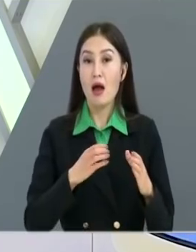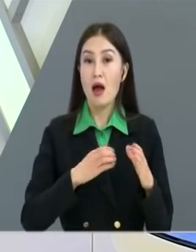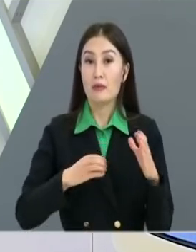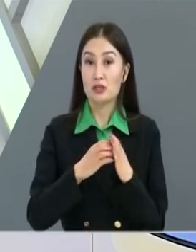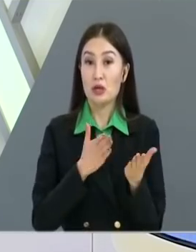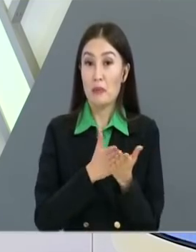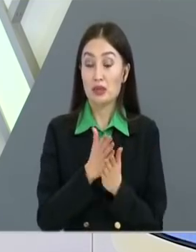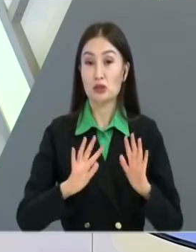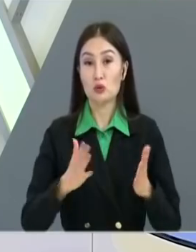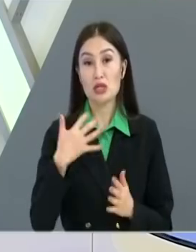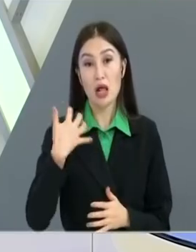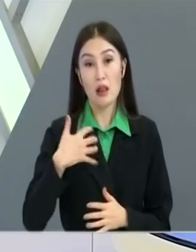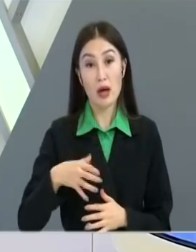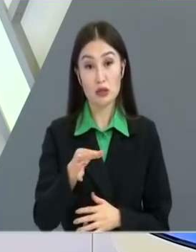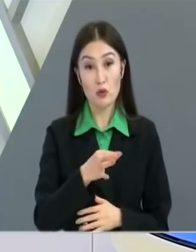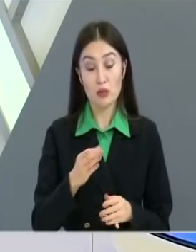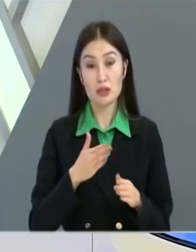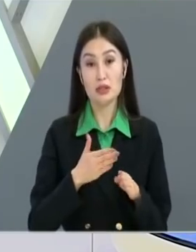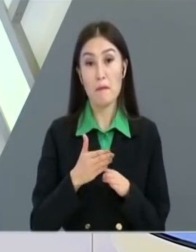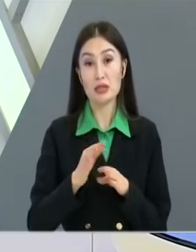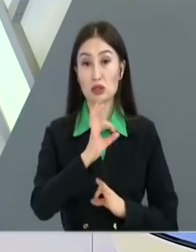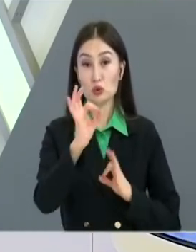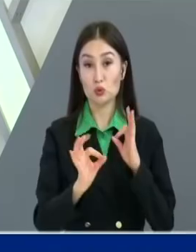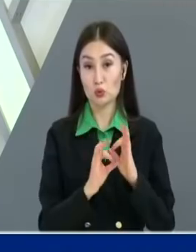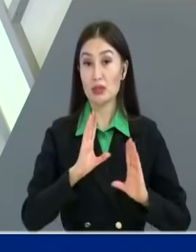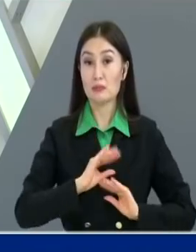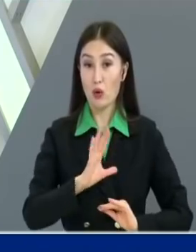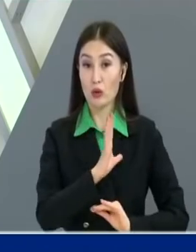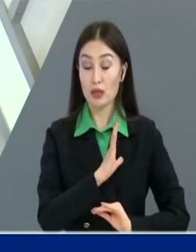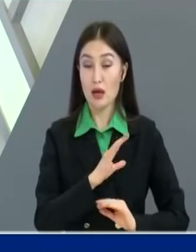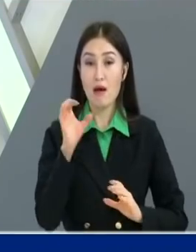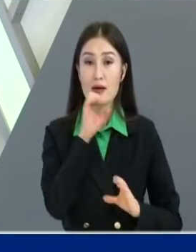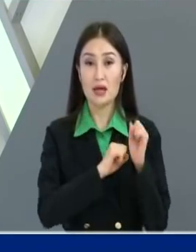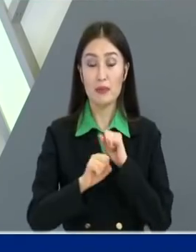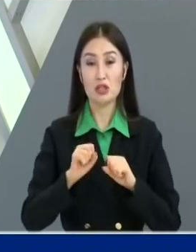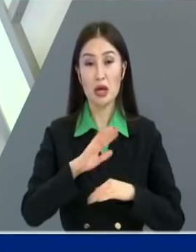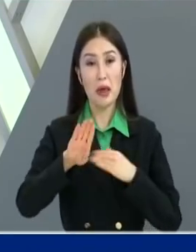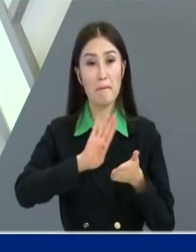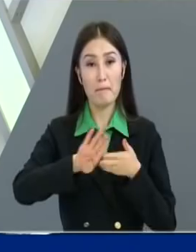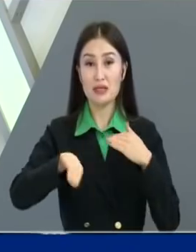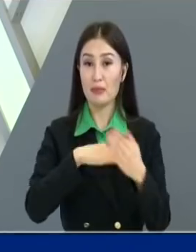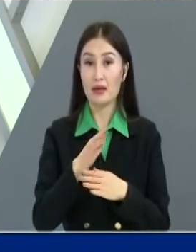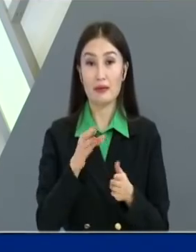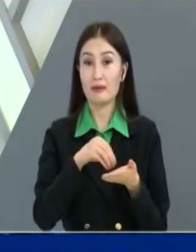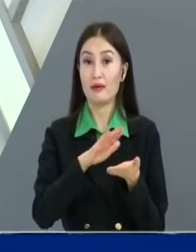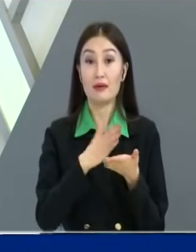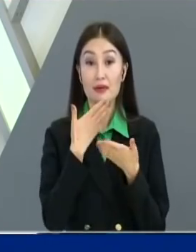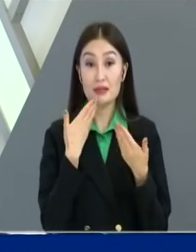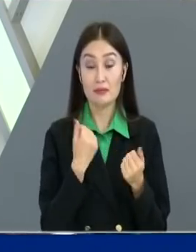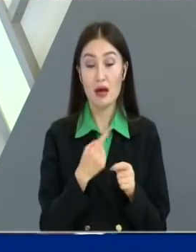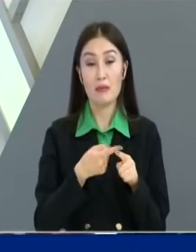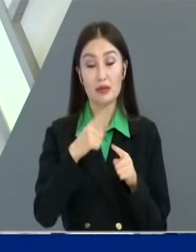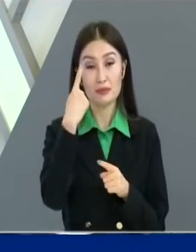Общественно-политическая ситуация в Джалабадской области в последние сутки была относительно спокойной. Грабежи и беспорядки не зафиксированы. Об этом сообщает